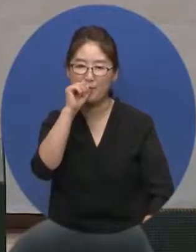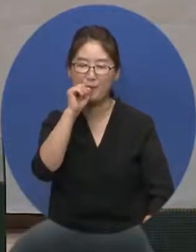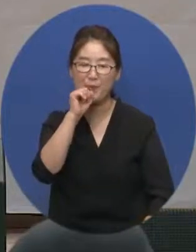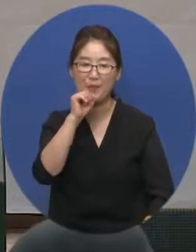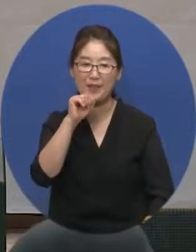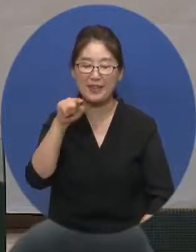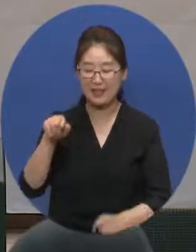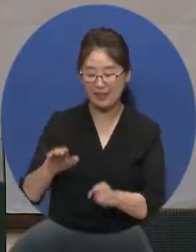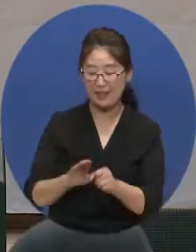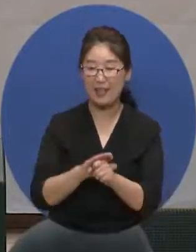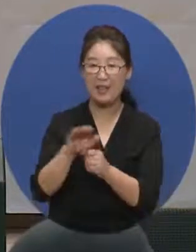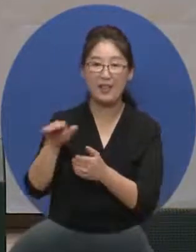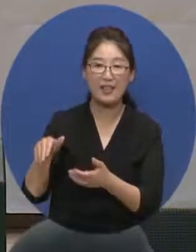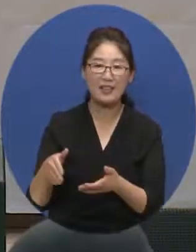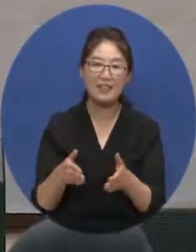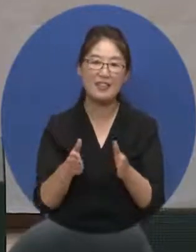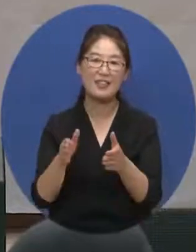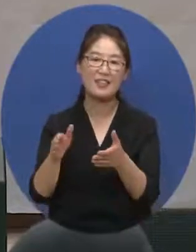사랑끼리야.